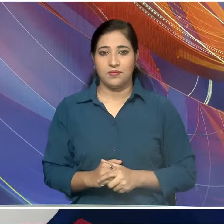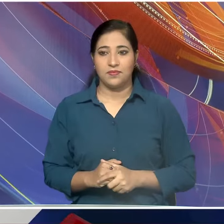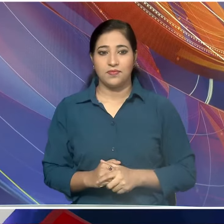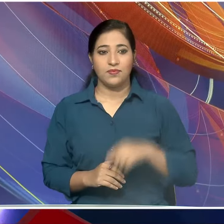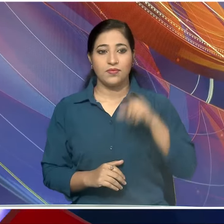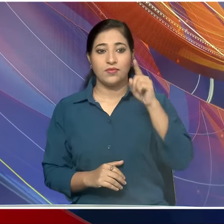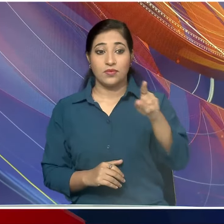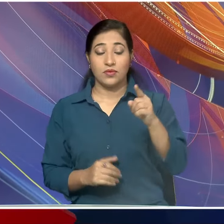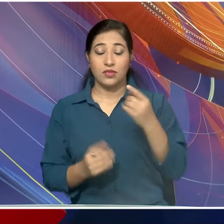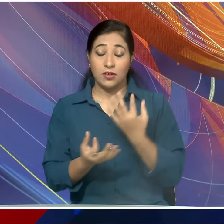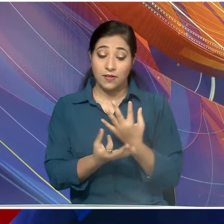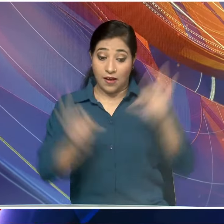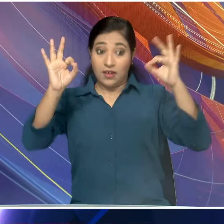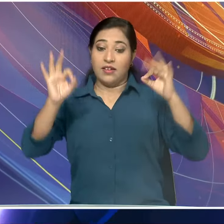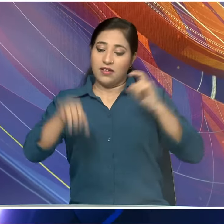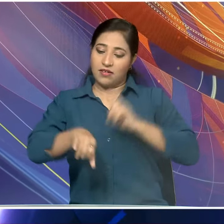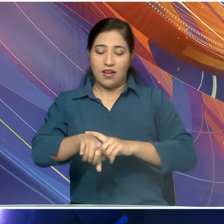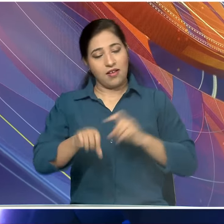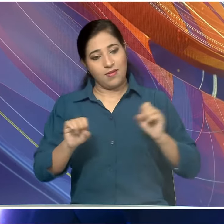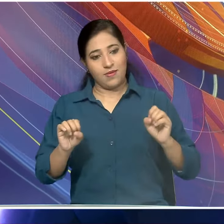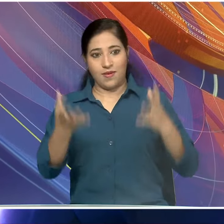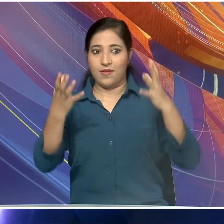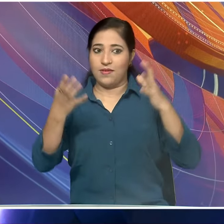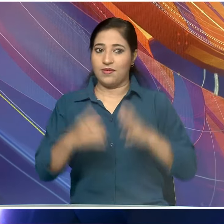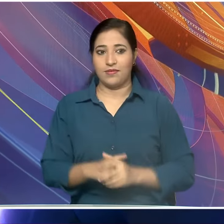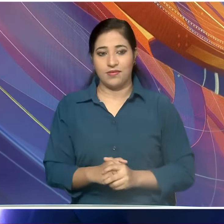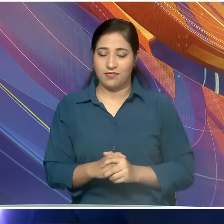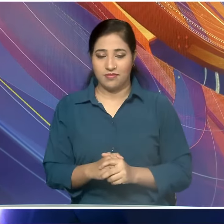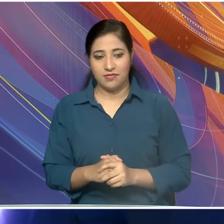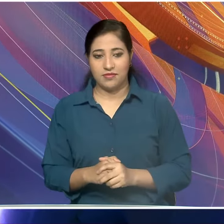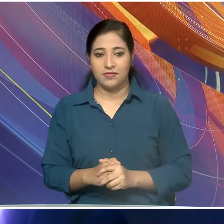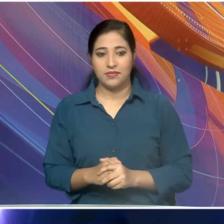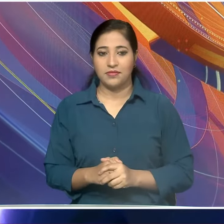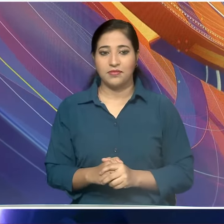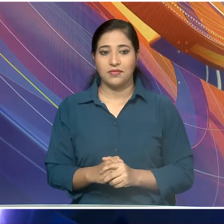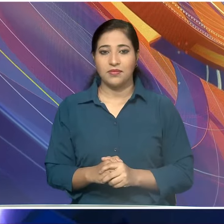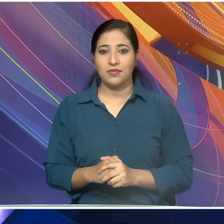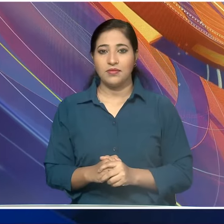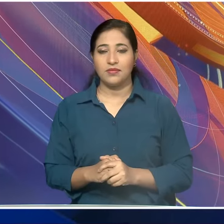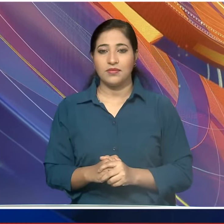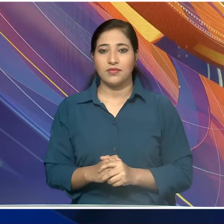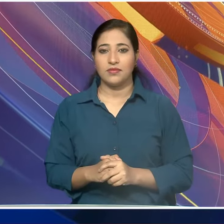तुम्हारी मुक्ति का समय, हमारी मुक्ति का समय, हमारी मुक्ति का समय आ गया है, आ गया है।